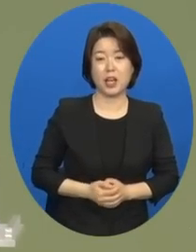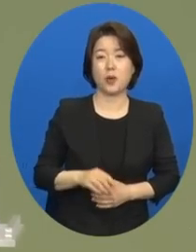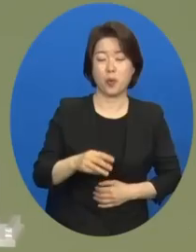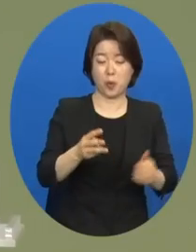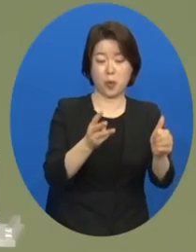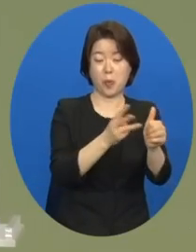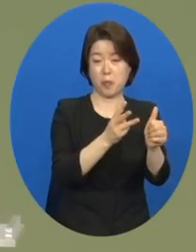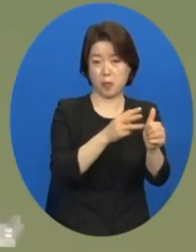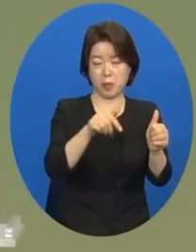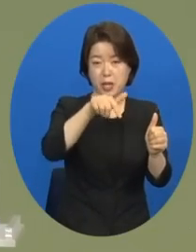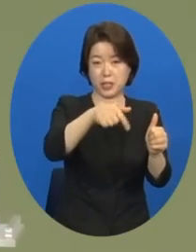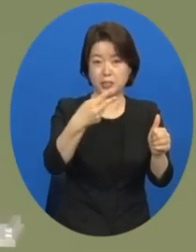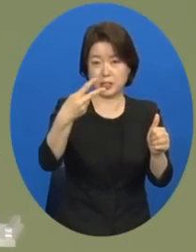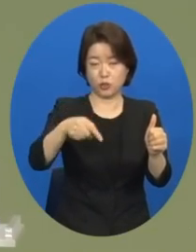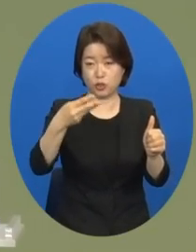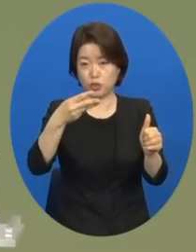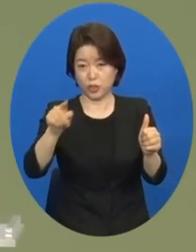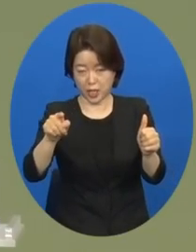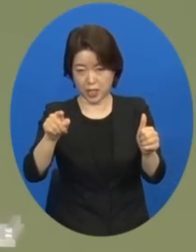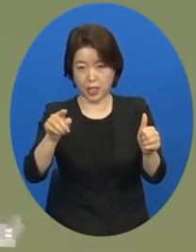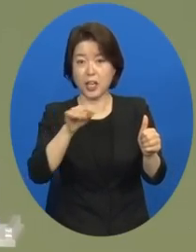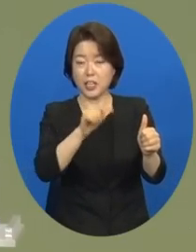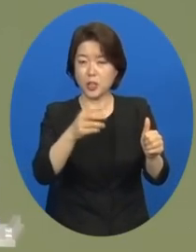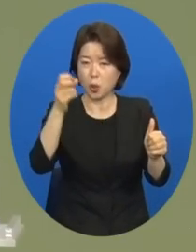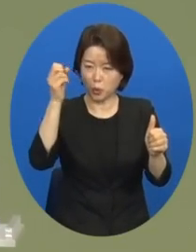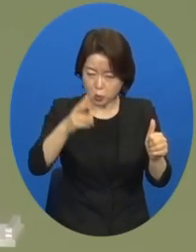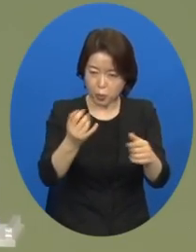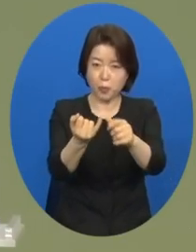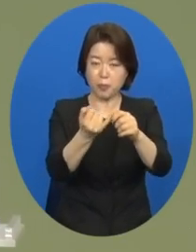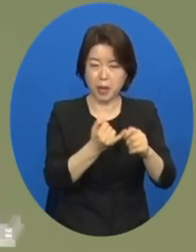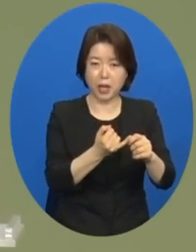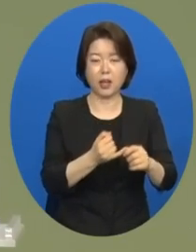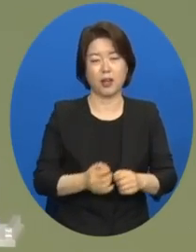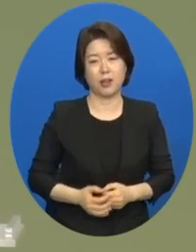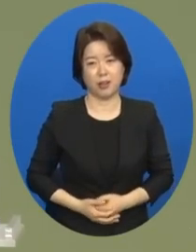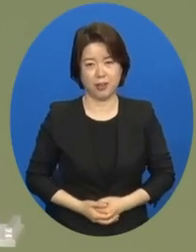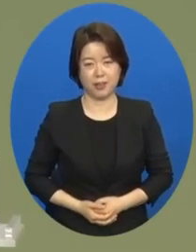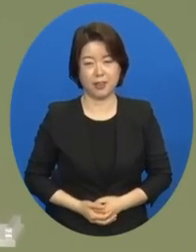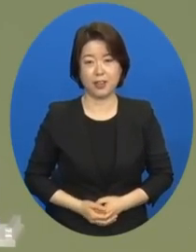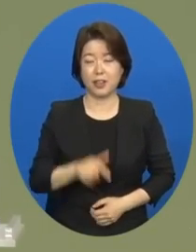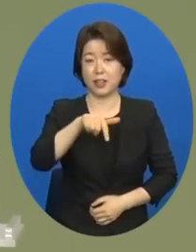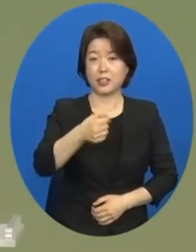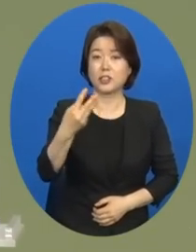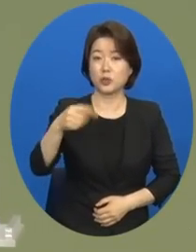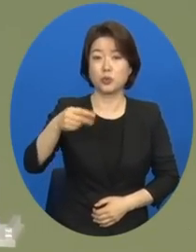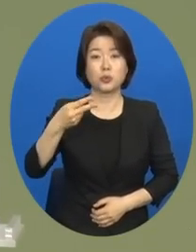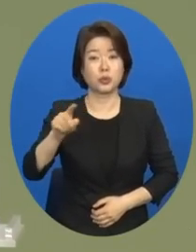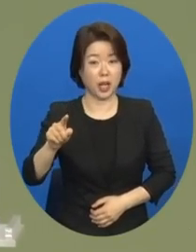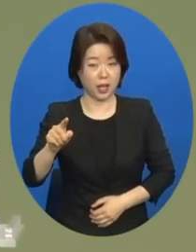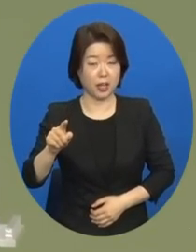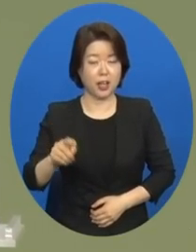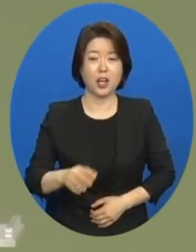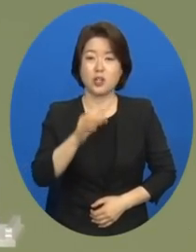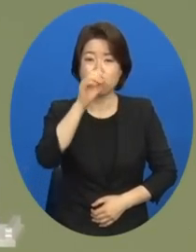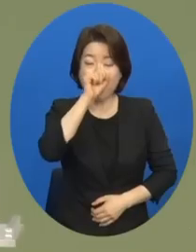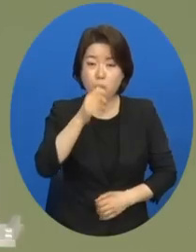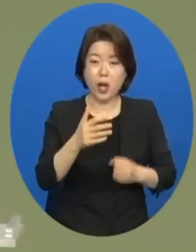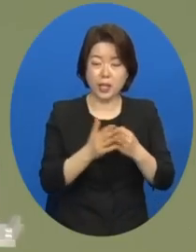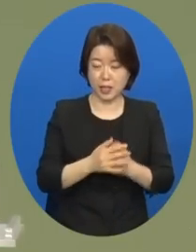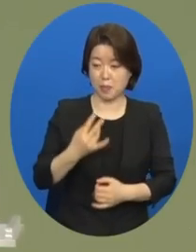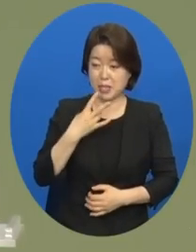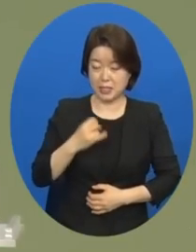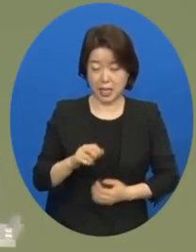보는 칼빈의 견해에 한 표를 던집니다 그들아를 좋아했기 때문에 사라사후에